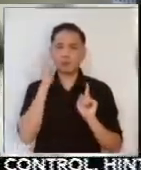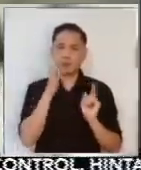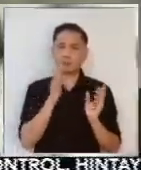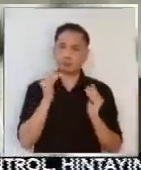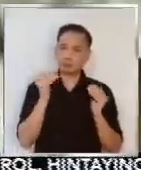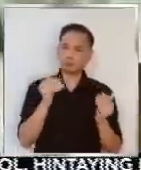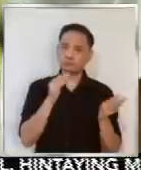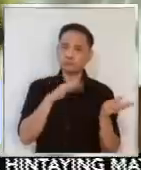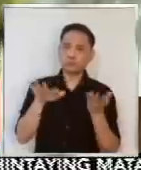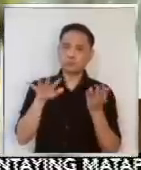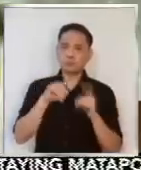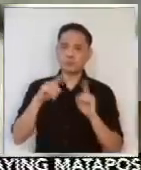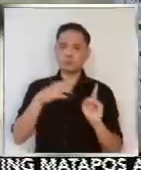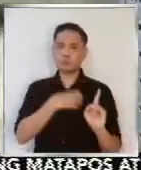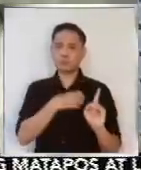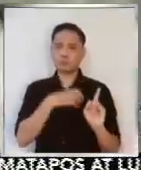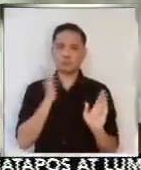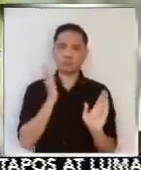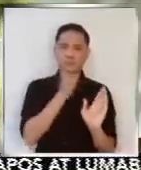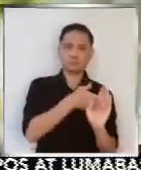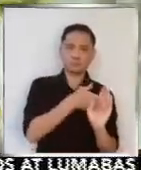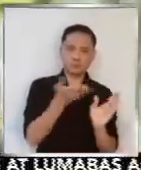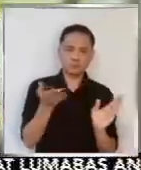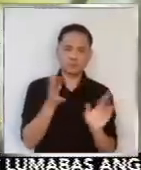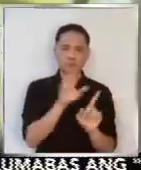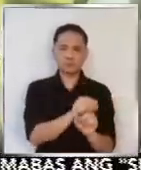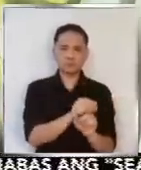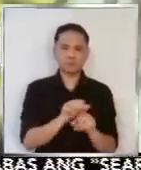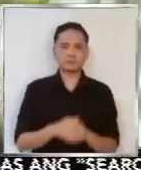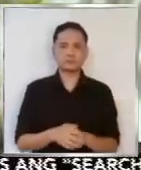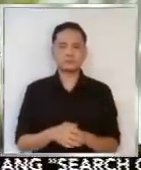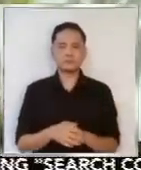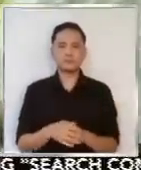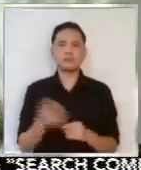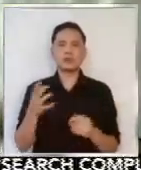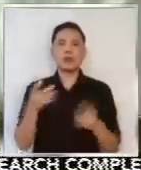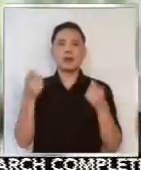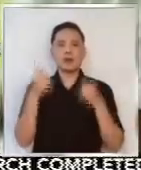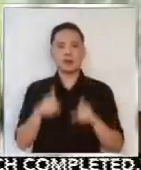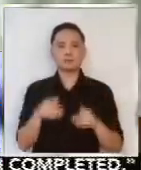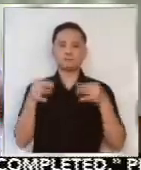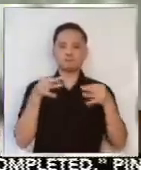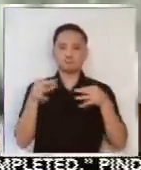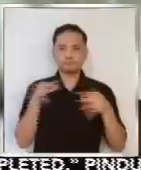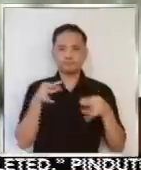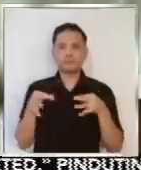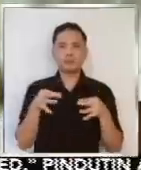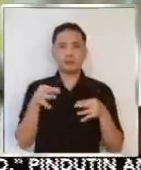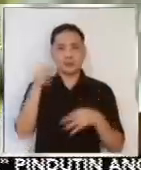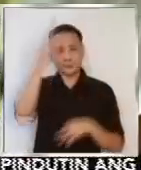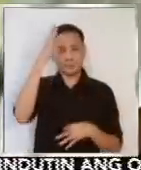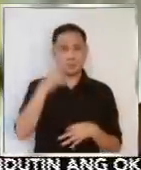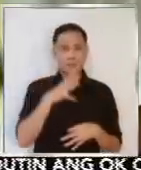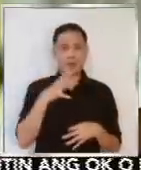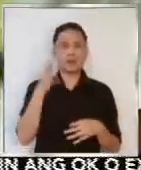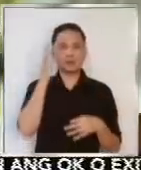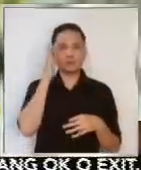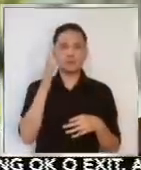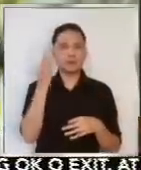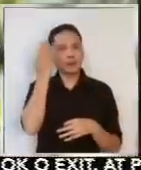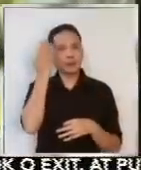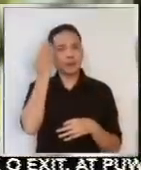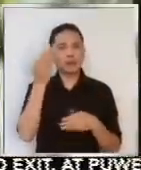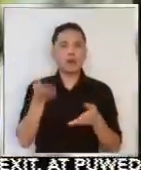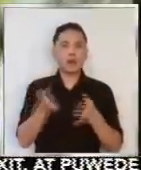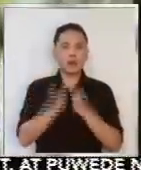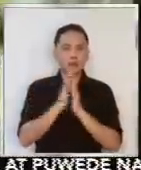namin kasama, nakasako, kunwari lang po humihingi ng tulong. Hindi po talaga dapat patay, hindi po ganun. Humihingi lang po ng tulong. Tapos titignan po